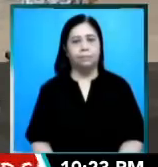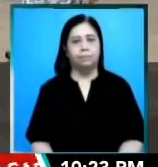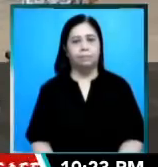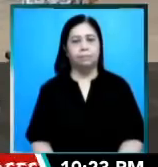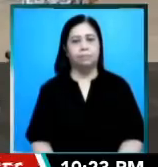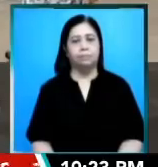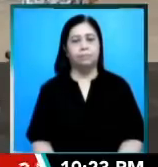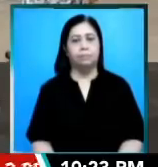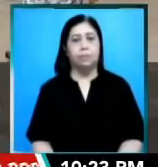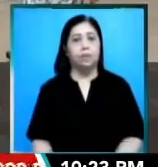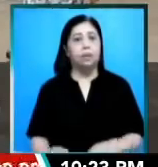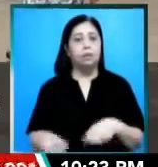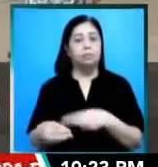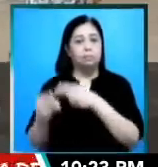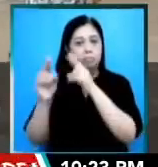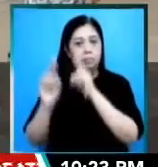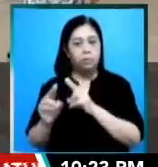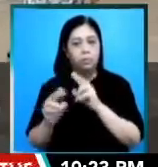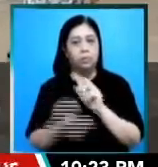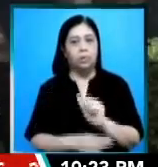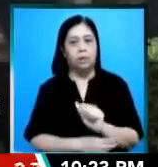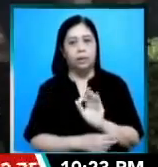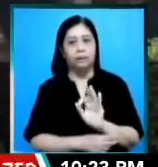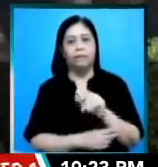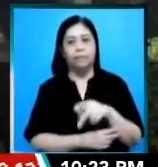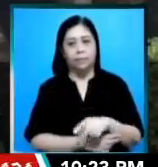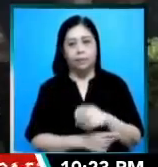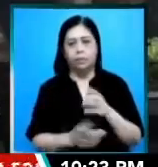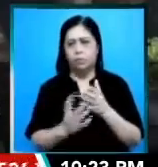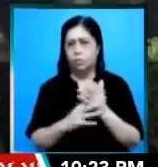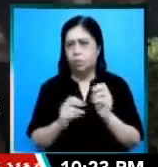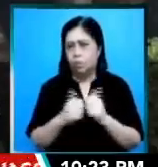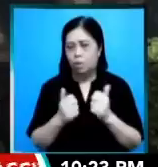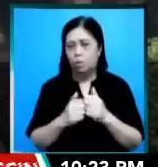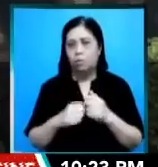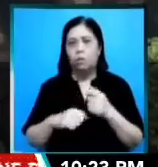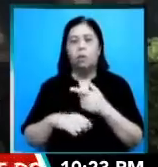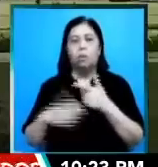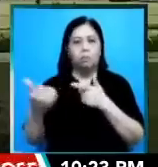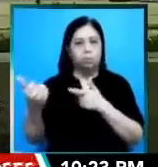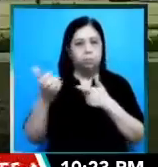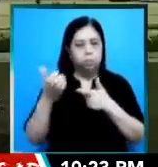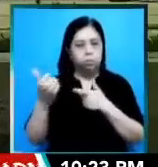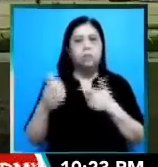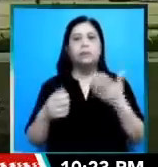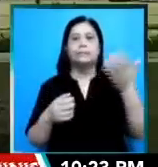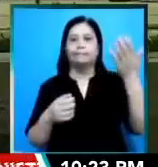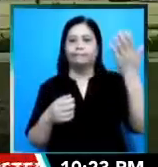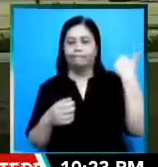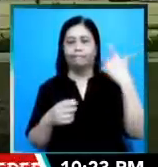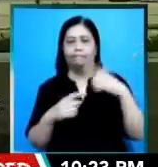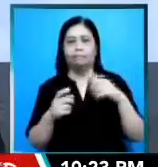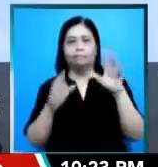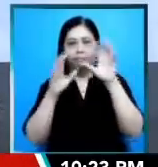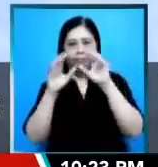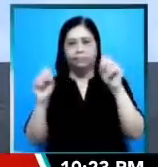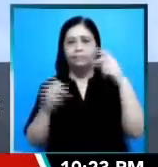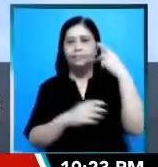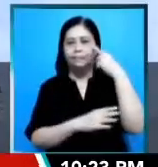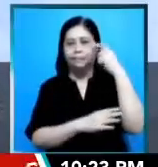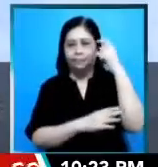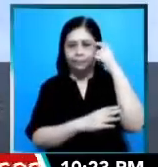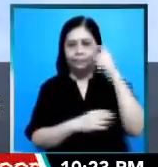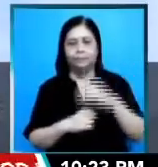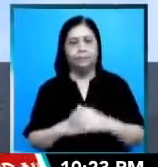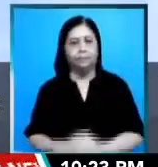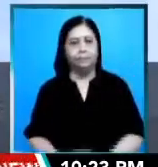Binigyang pugay ng Armed Forces of the Philippines sa pamamagitan ng gun salute ang dati nilang Commander-in-Chief na si dating Pangulong Noynoy Aquino.